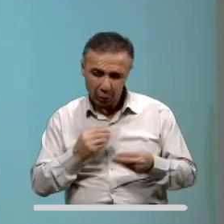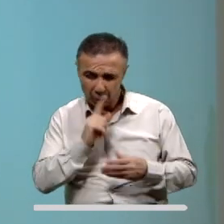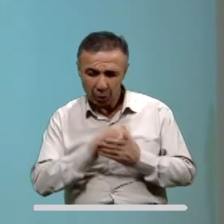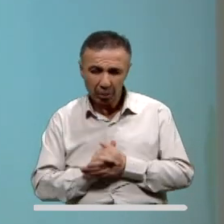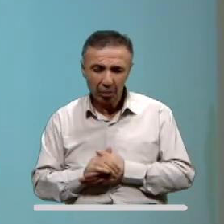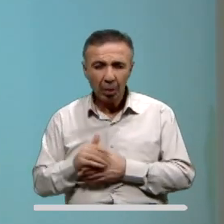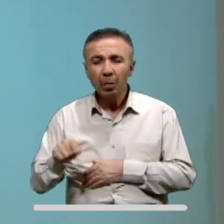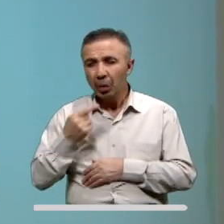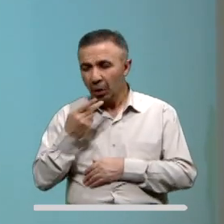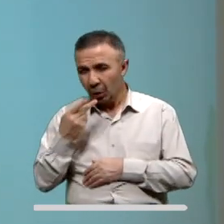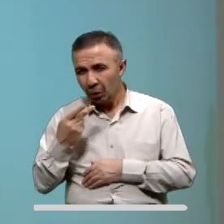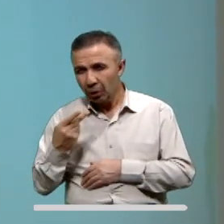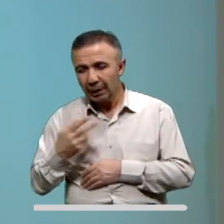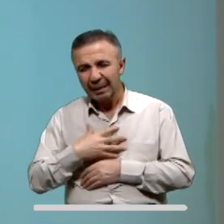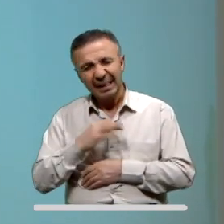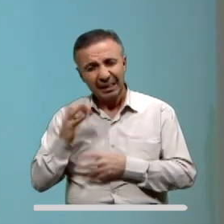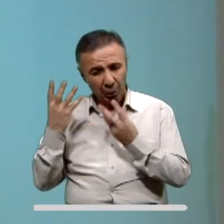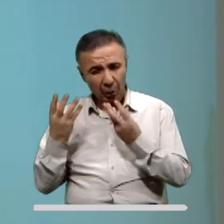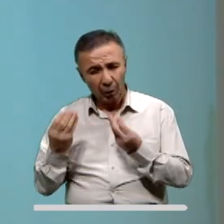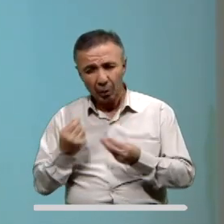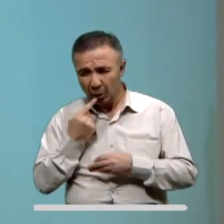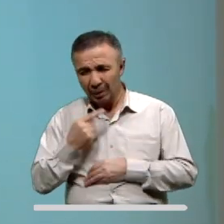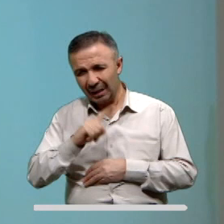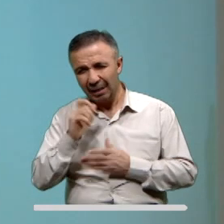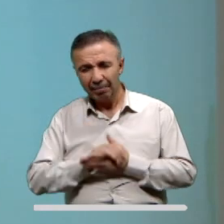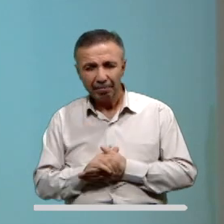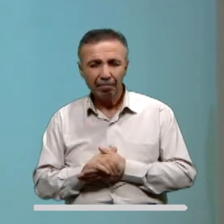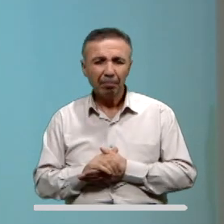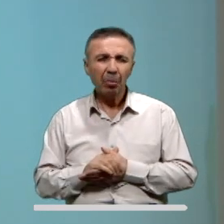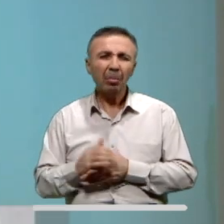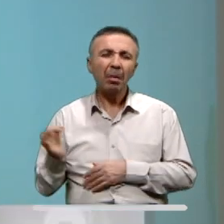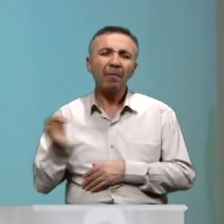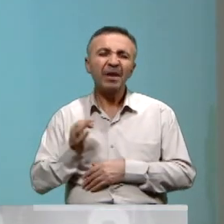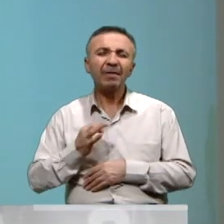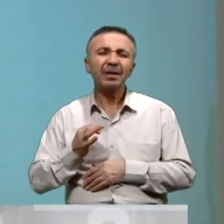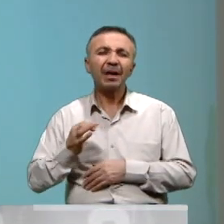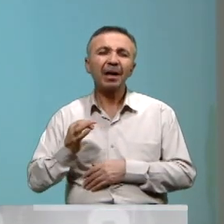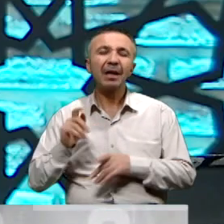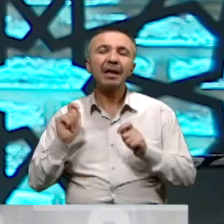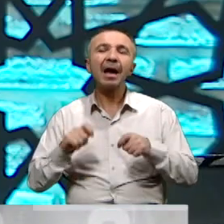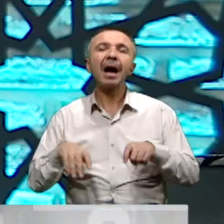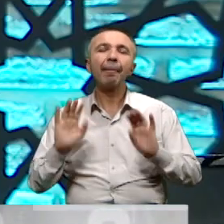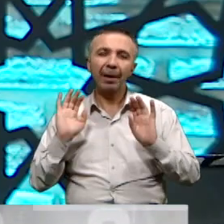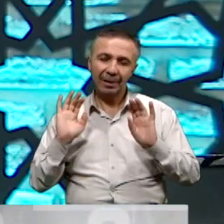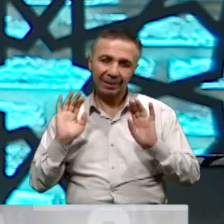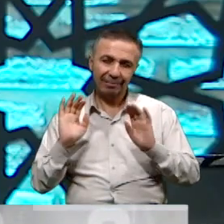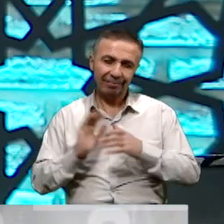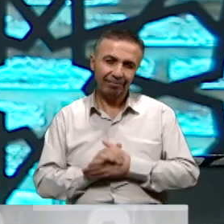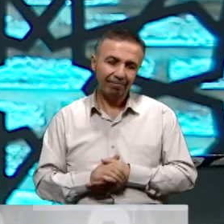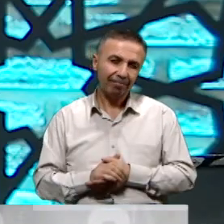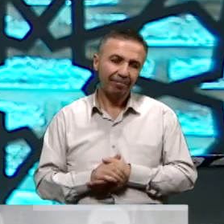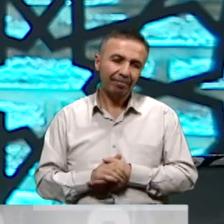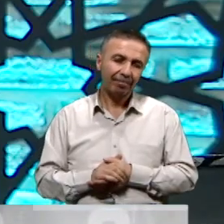dinden çıkar mıyım falan gibi bu konuda bu kadar da vesveseli olmamak gerekiyor Bazılarında da şu var Hocam mesela